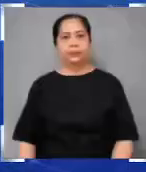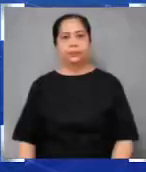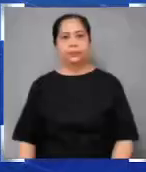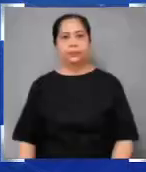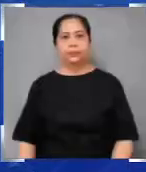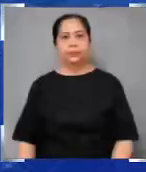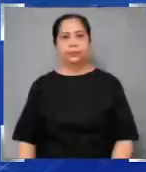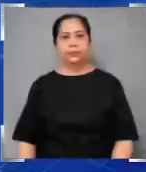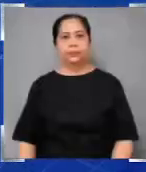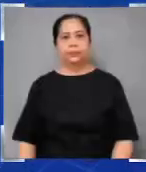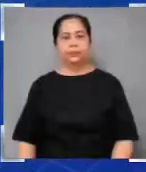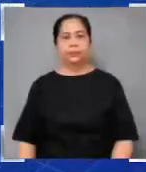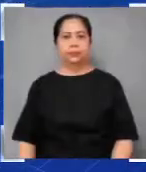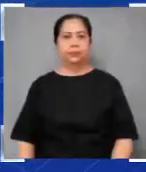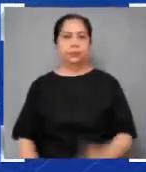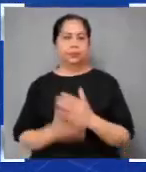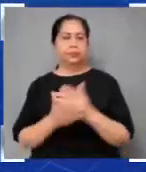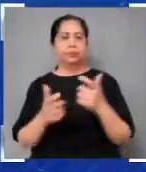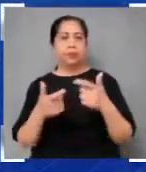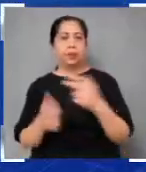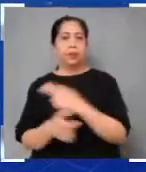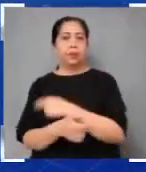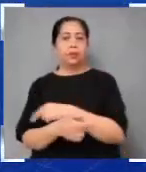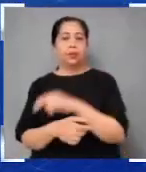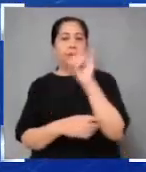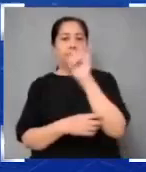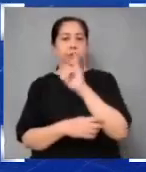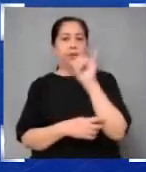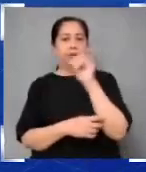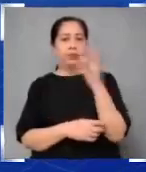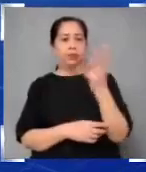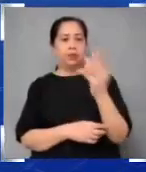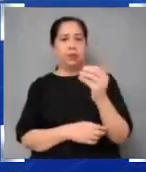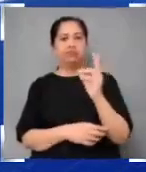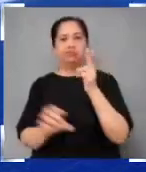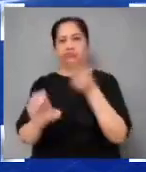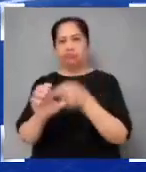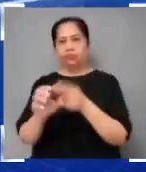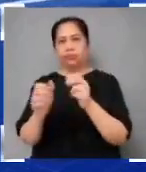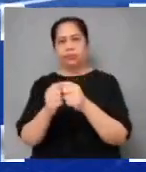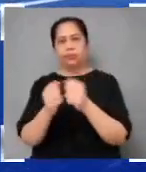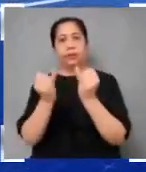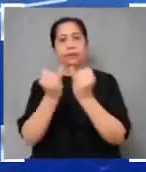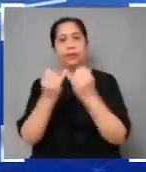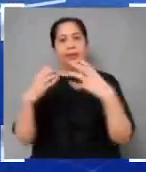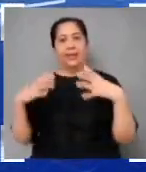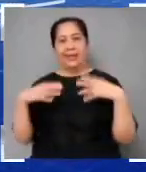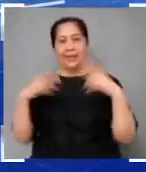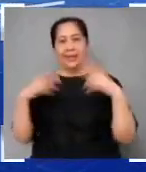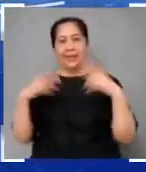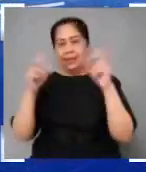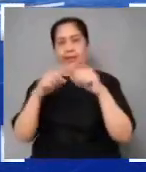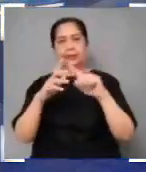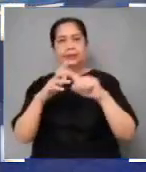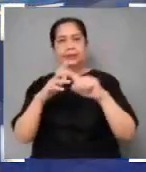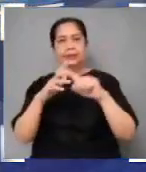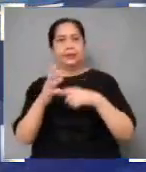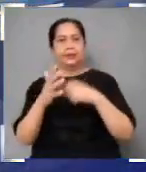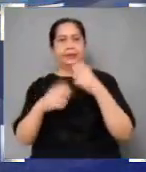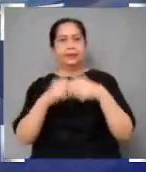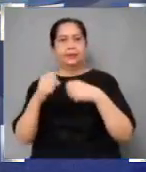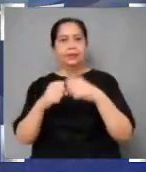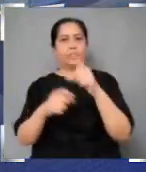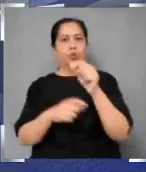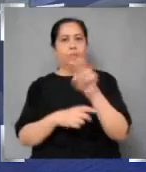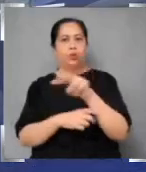Ilang malalaking ospital sa Iloilo at Batangas ang sasali sa PhilHealth Holiday sa pagsimula ng taong 2022. Sa kabila po